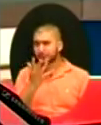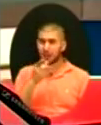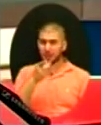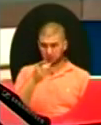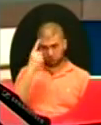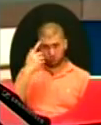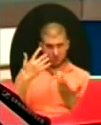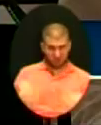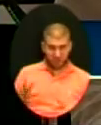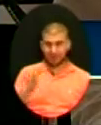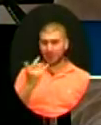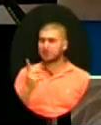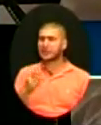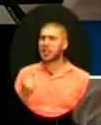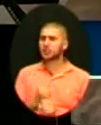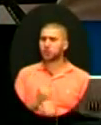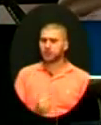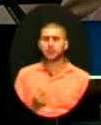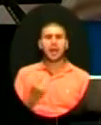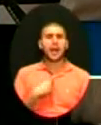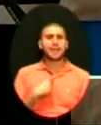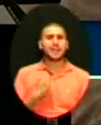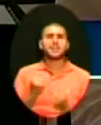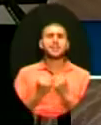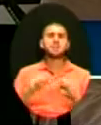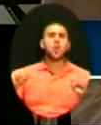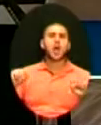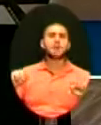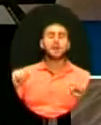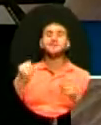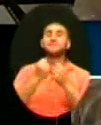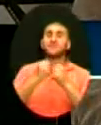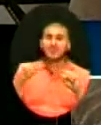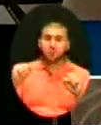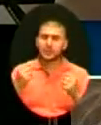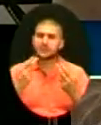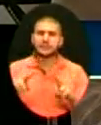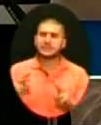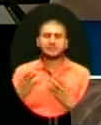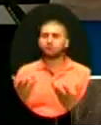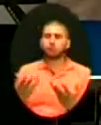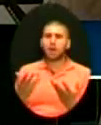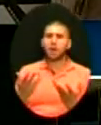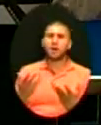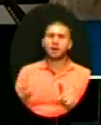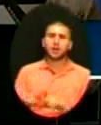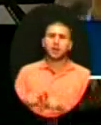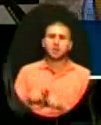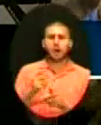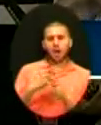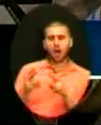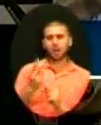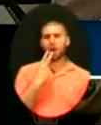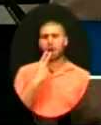בעיניך הוא נכשל, ואם כן, אז מה צריך לעשות? אני דמוקרט. ודמוקרט לא יכול להיות רק